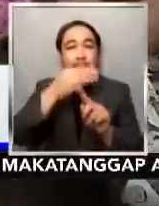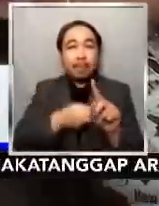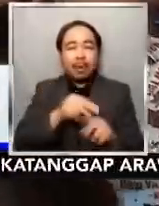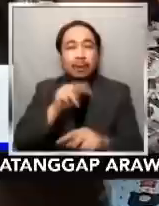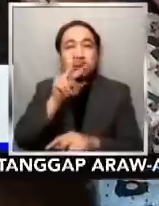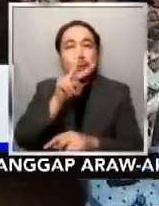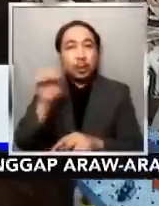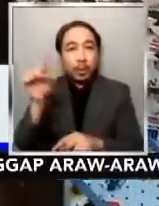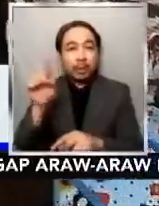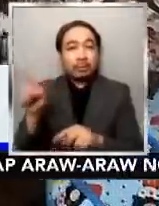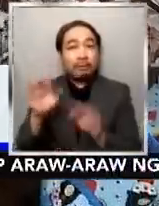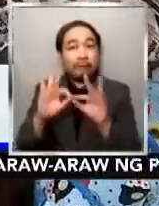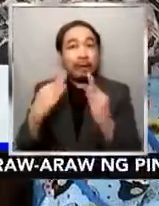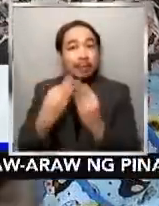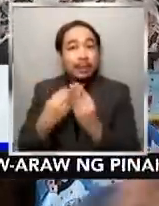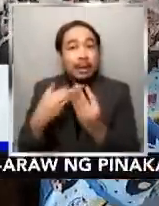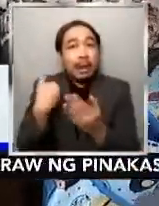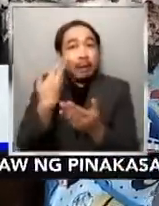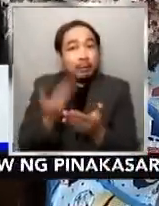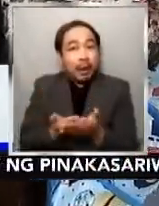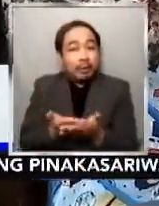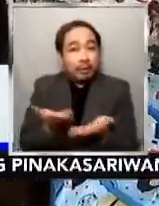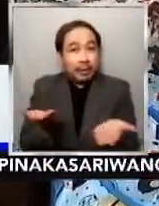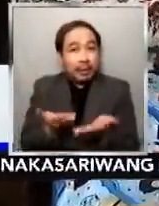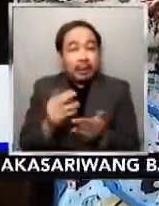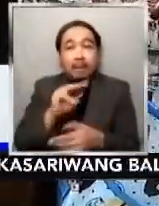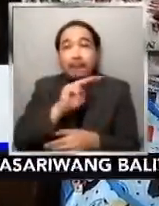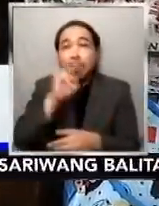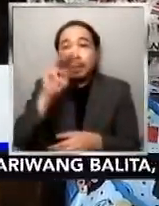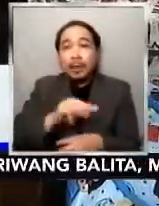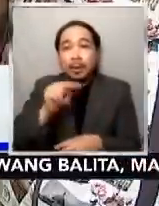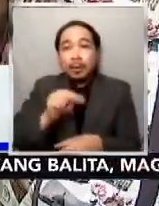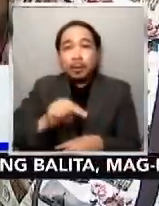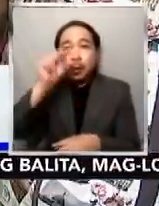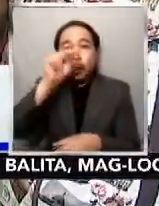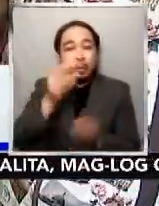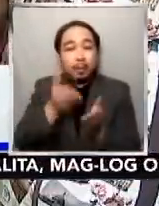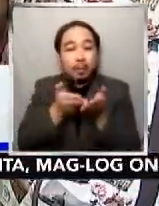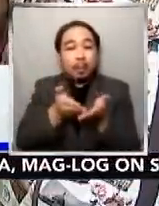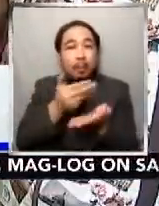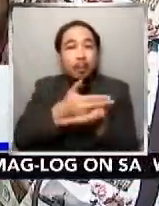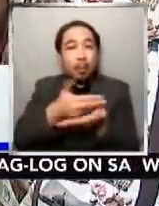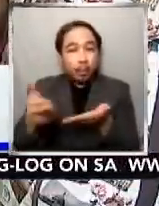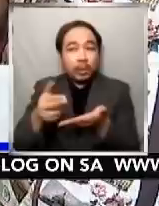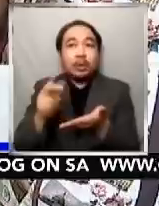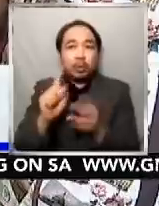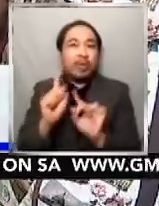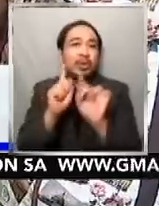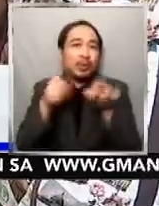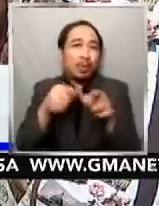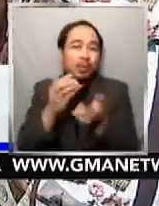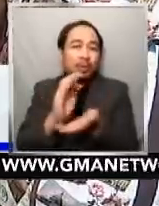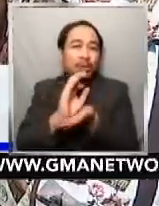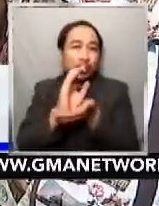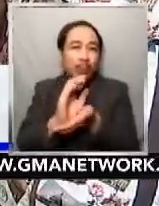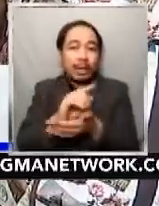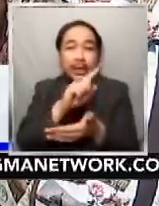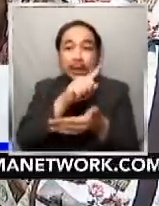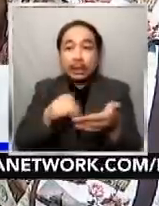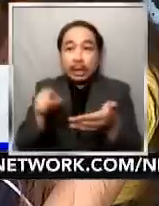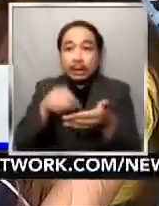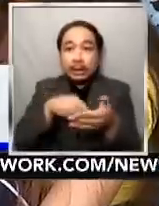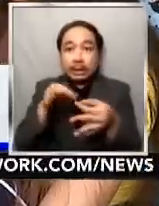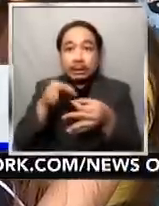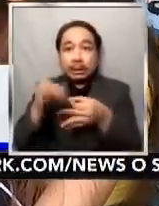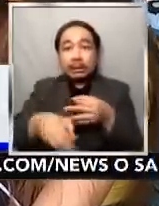ni Jeneline Aliador Sinadhan sa Manila North Port para sa biyahe pa Zamboanga. Nang kanselahin at gawing March 25 ang biyahe, inabutan na